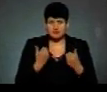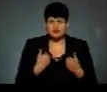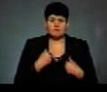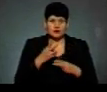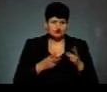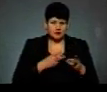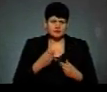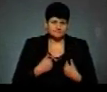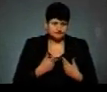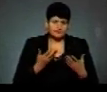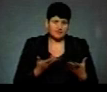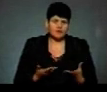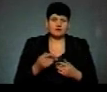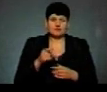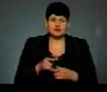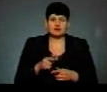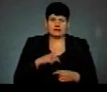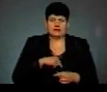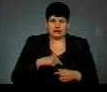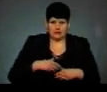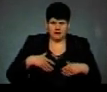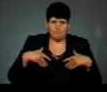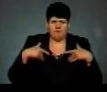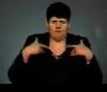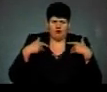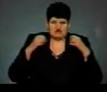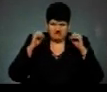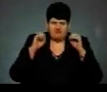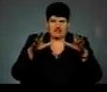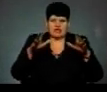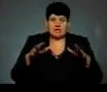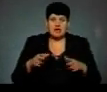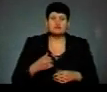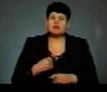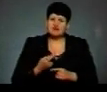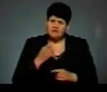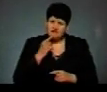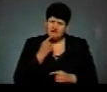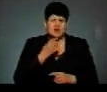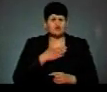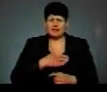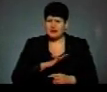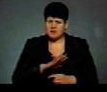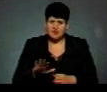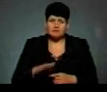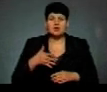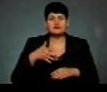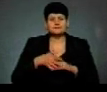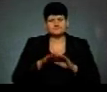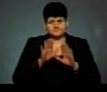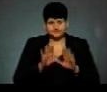претензії, вони в якійсь мірі свої емоції викидають на мене, і це мені важко, неприємно, але зрозуміло. Чому? Тому